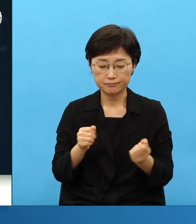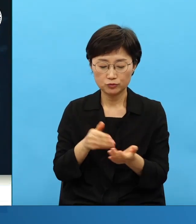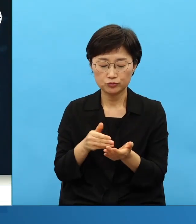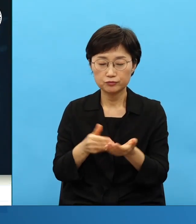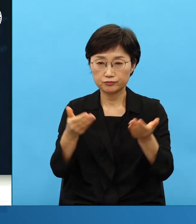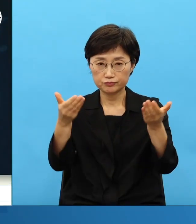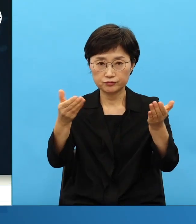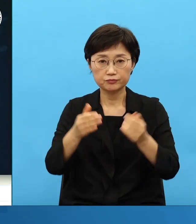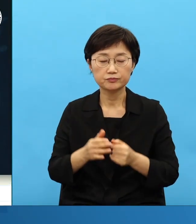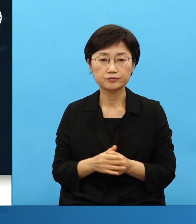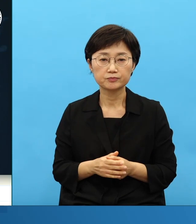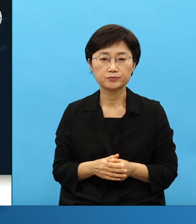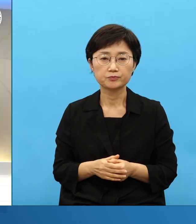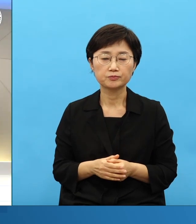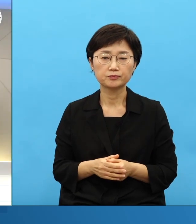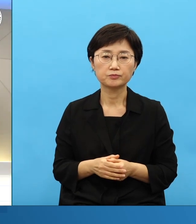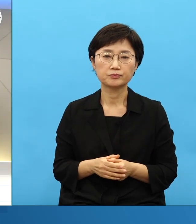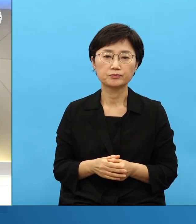안녕하십니까. RUTC 뉴스입니다.